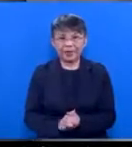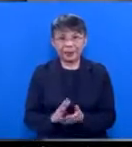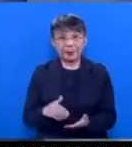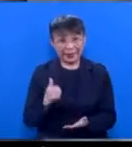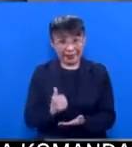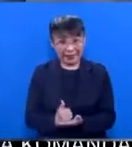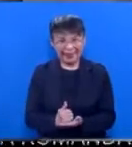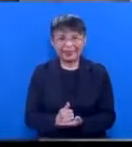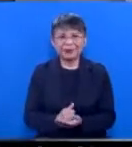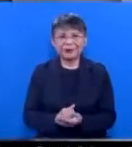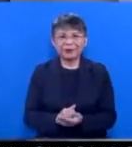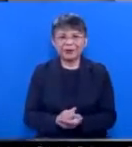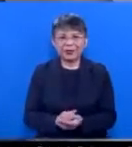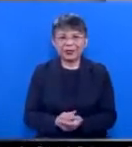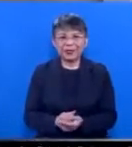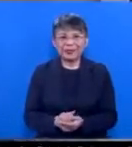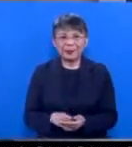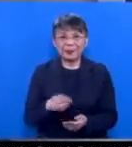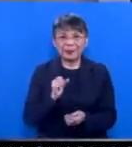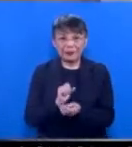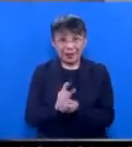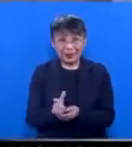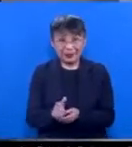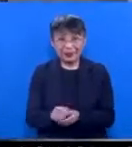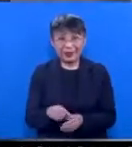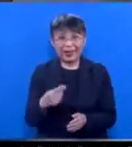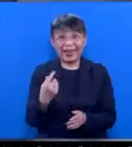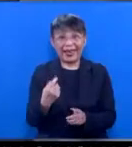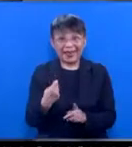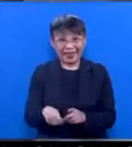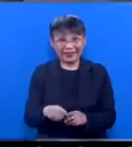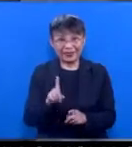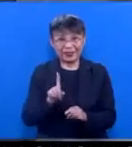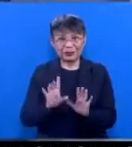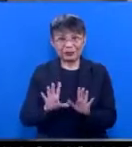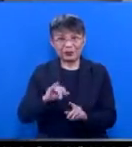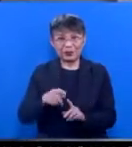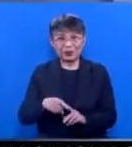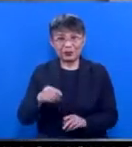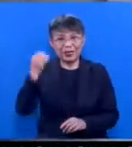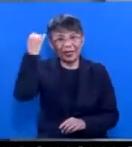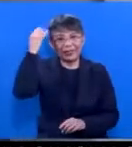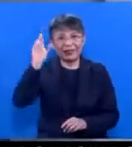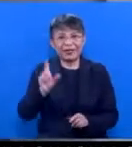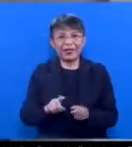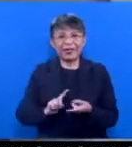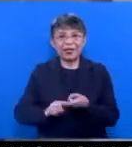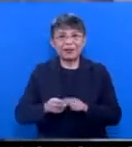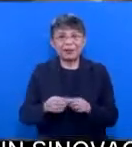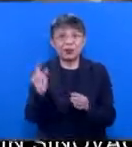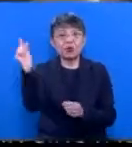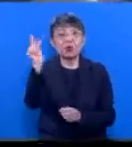saya sampaikan bahwa sebetulnya pembayaran denda ini lebih banyak adalah inisiatif daripada publik,